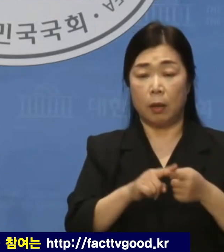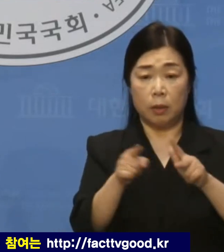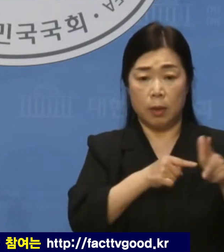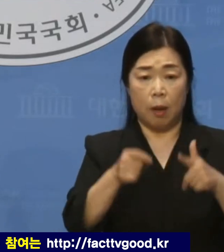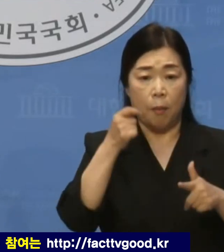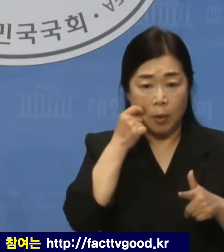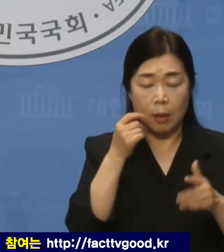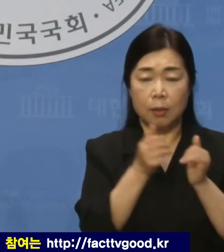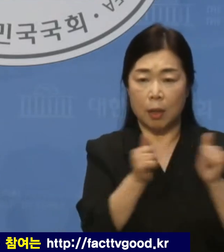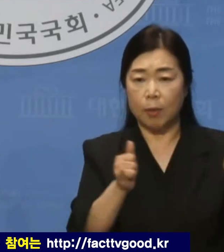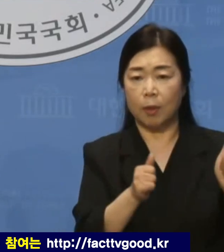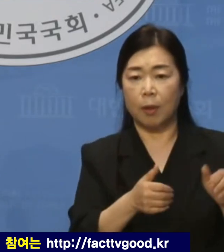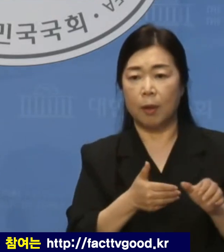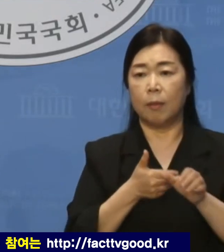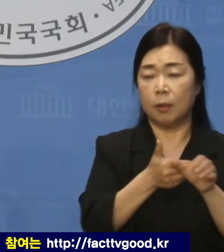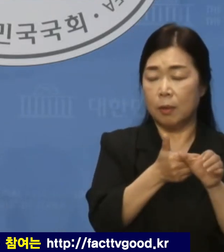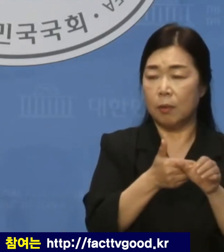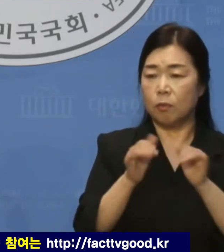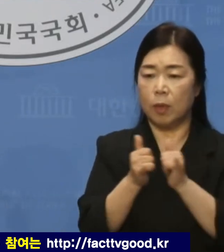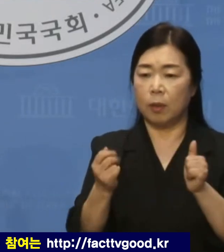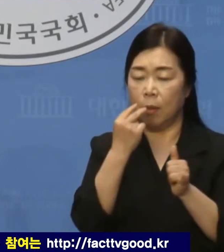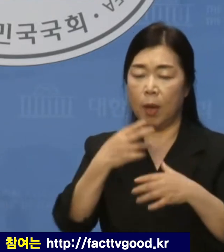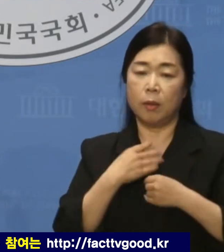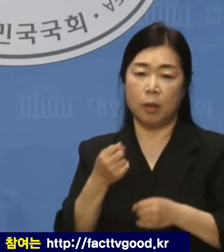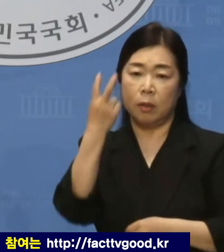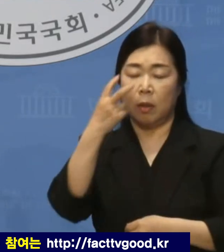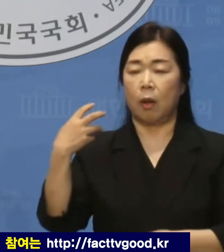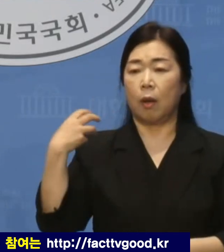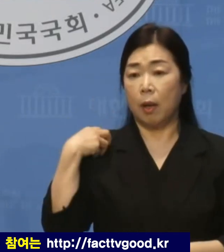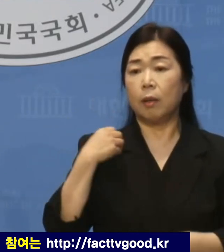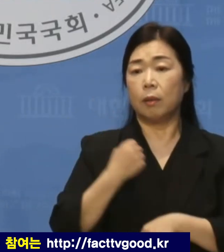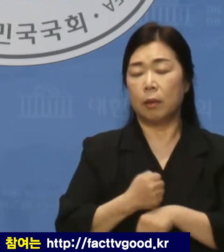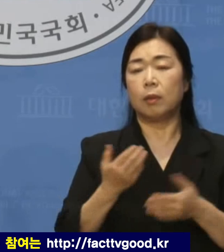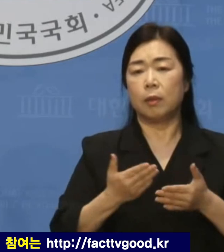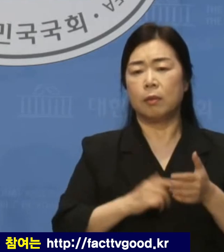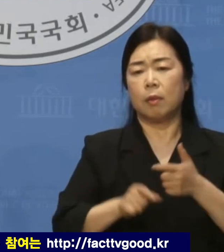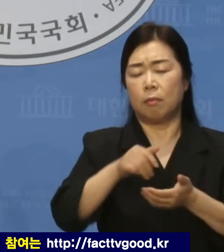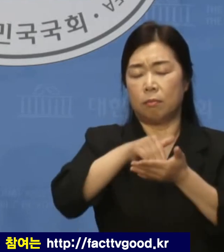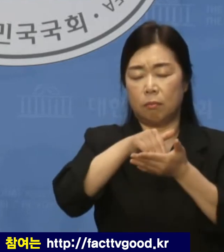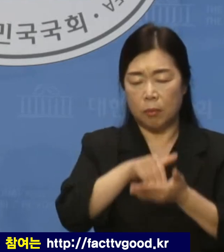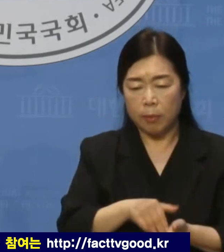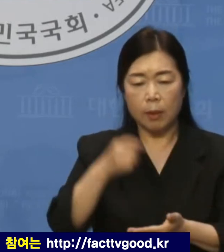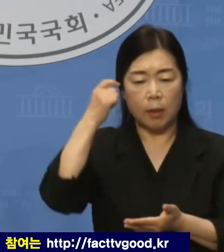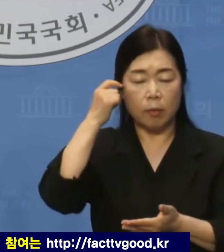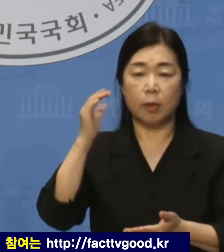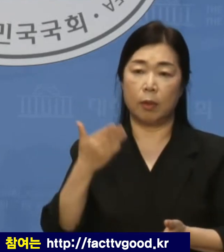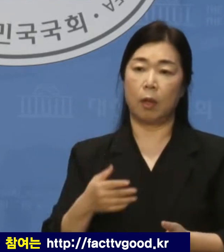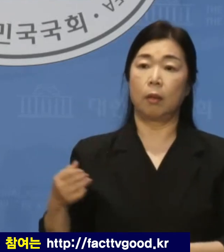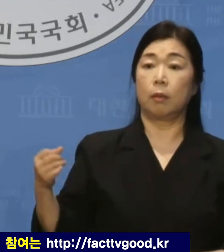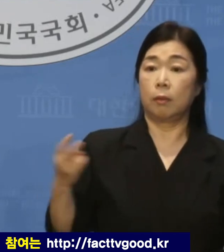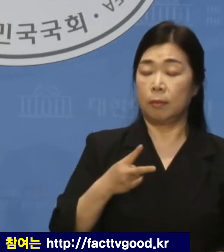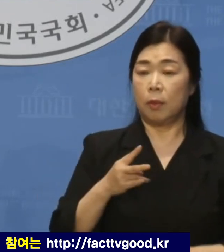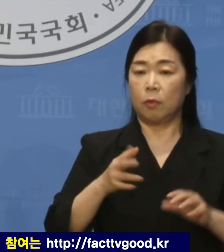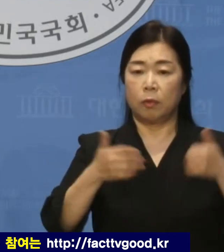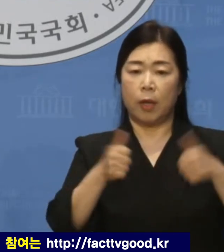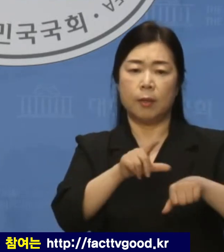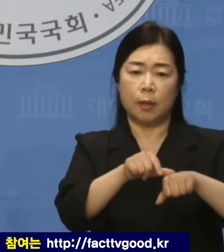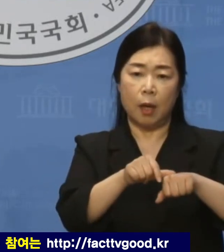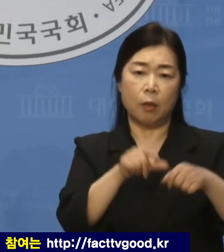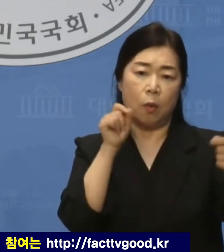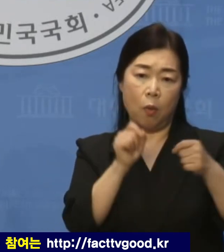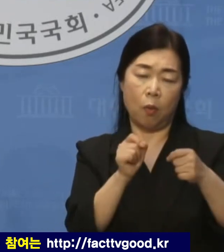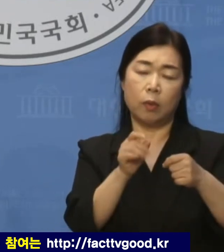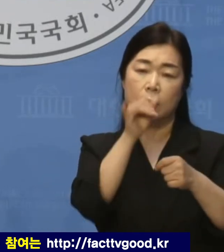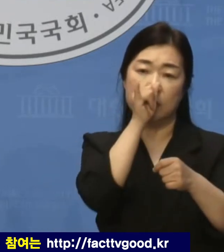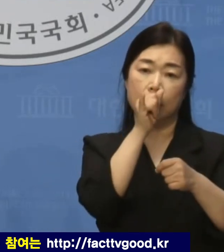권력에 맞서서 국민의 생명과 안전을 지켜야 할 국회의 책무가 더욱더 무거워졌습니다. 그리고 다시 국회의 시간입니다.